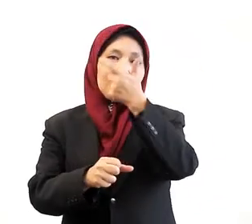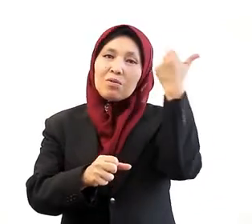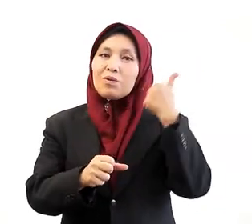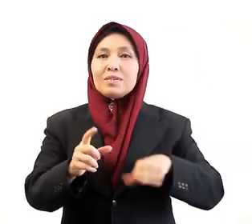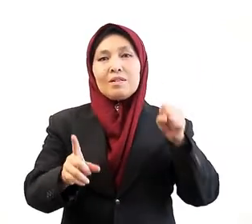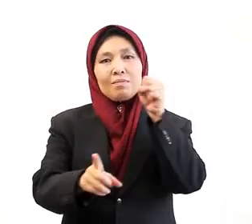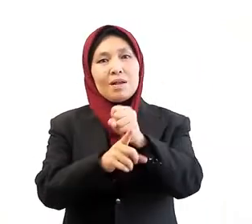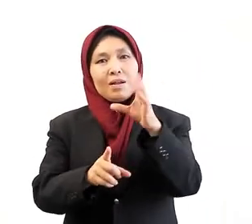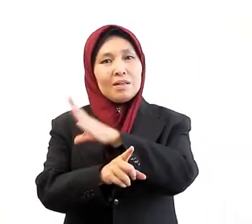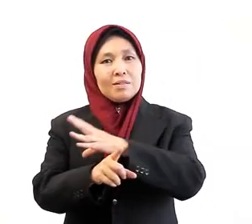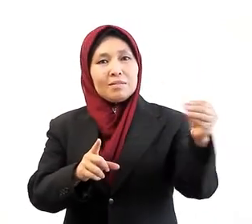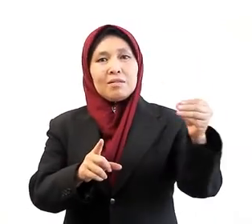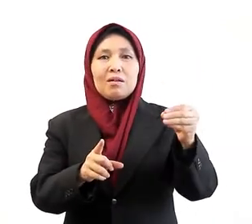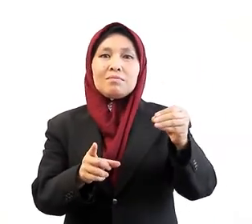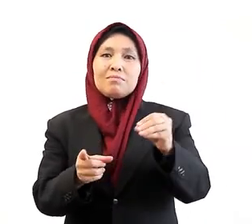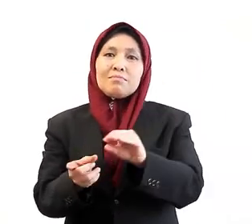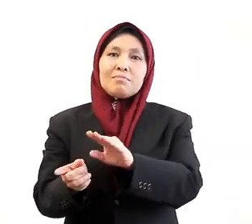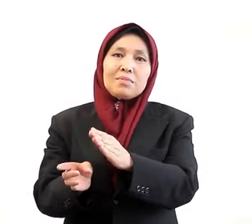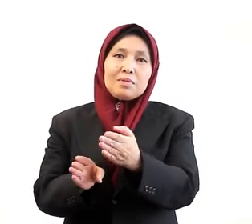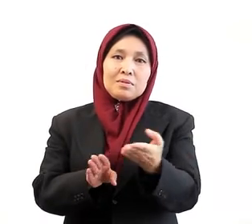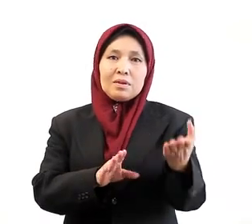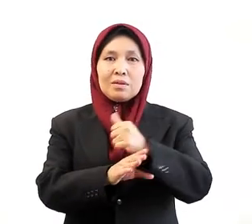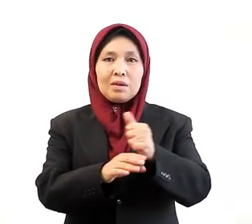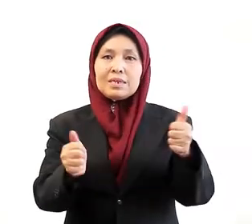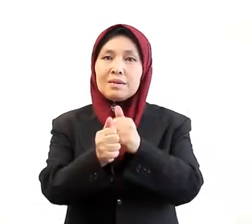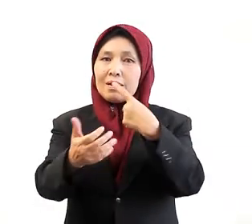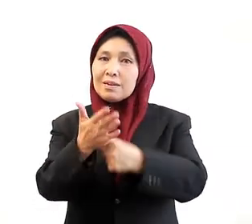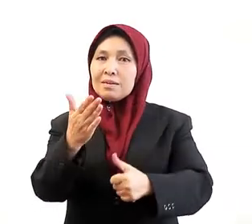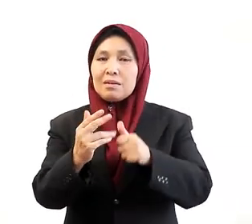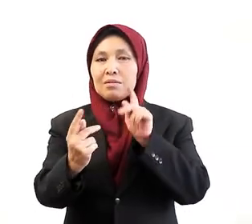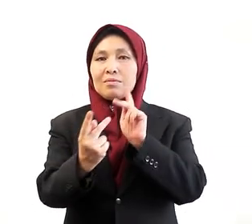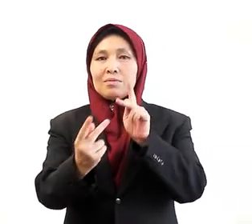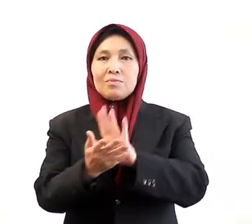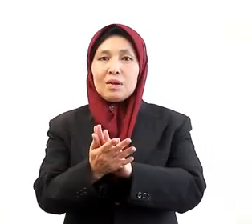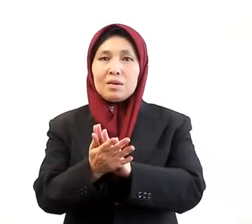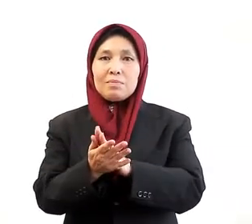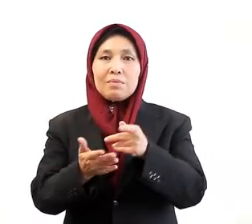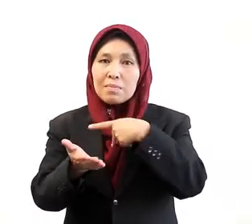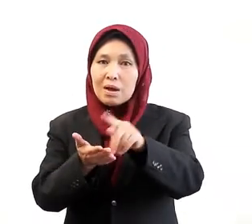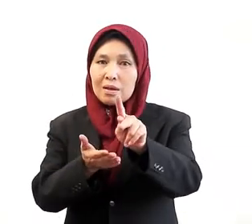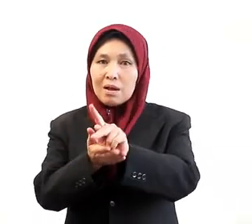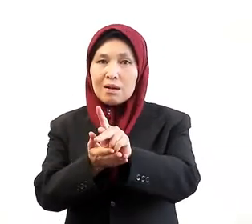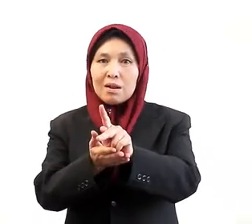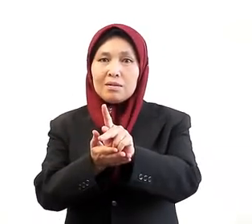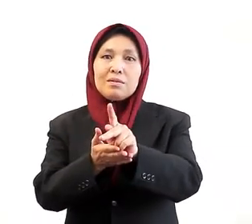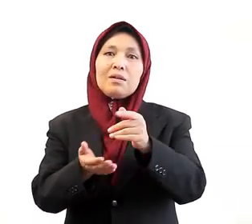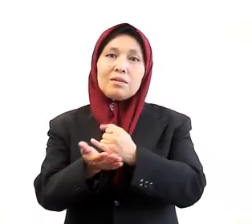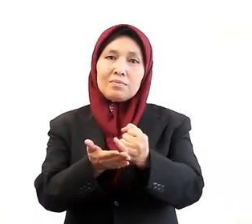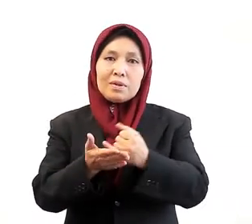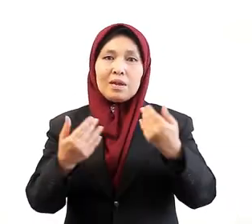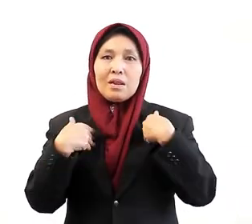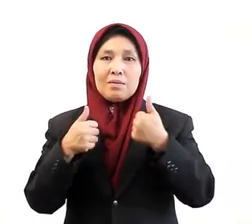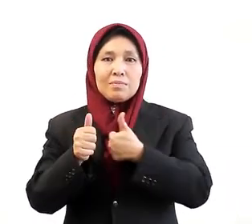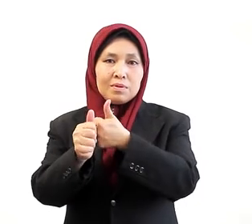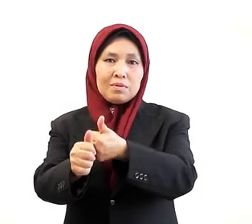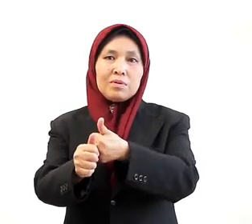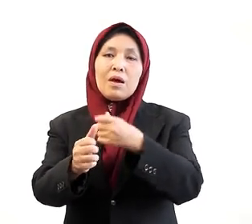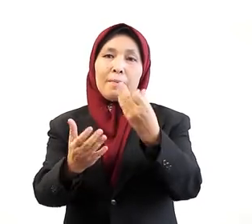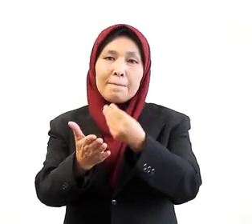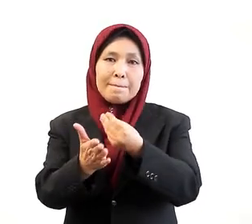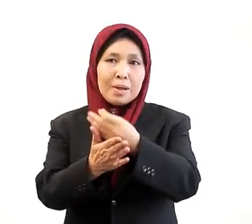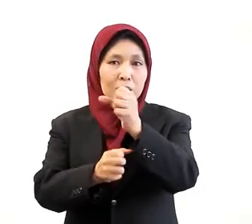kemalangan dan kematian semula jadi dengan kadar yang berpatutan. Pembayaran sumbangan takaful adalah secara tahunan